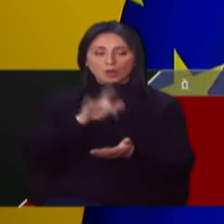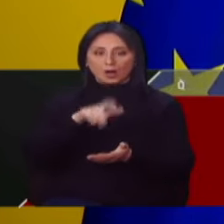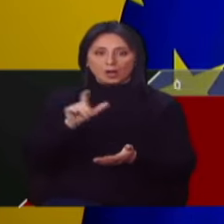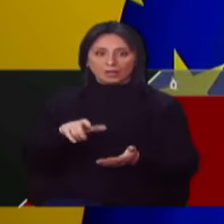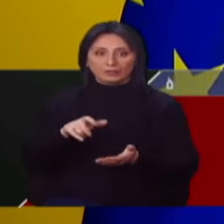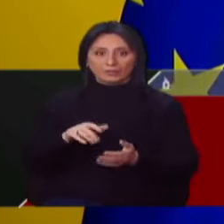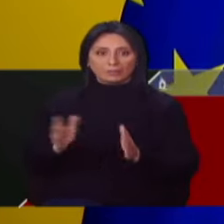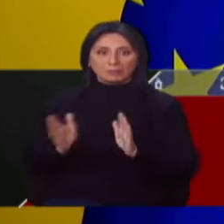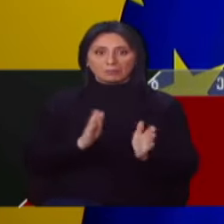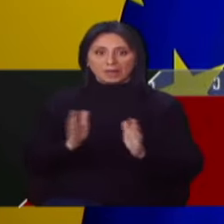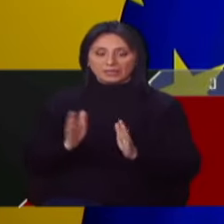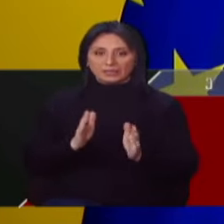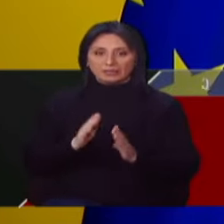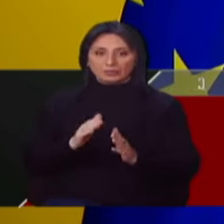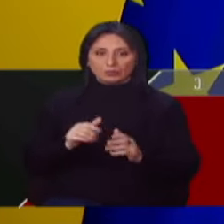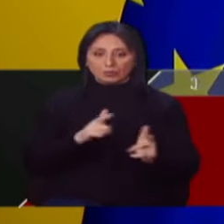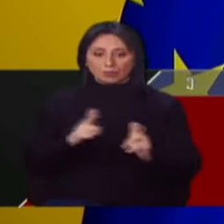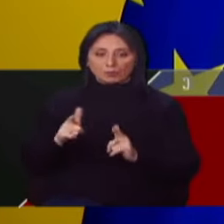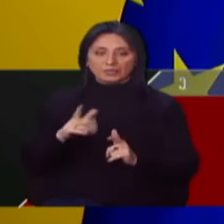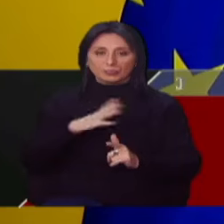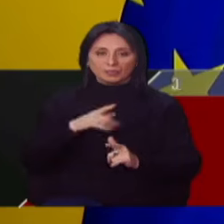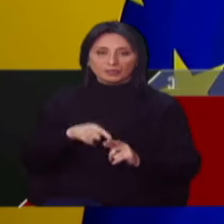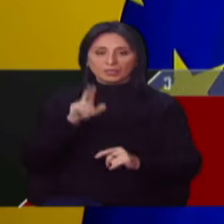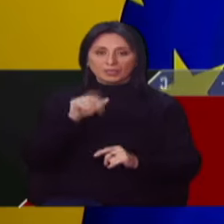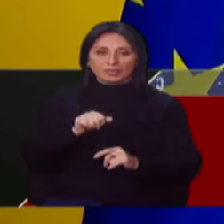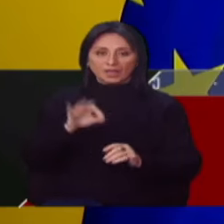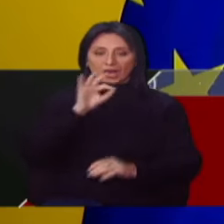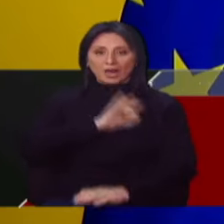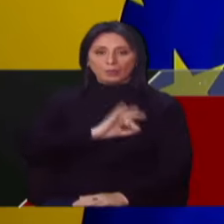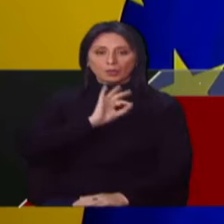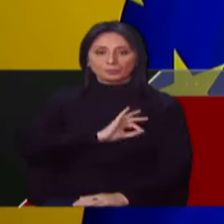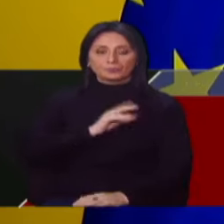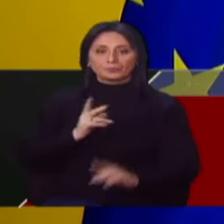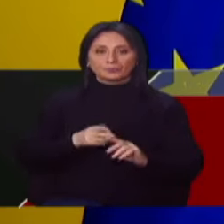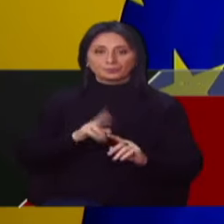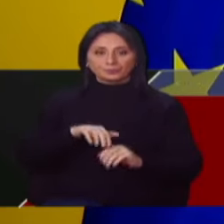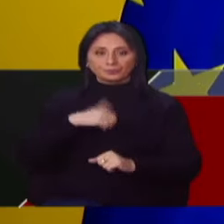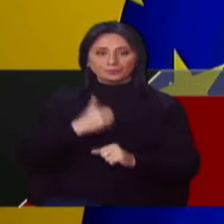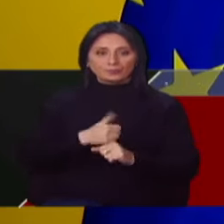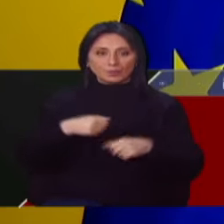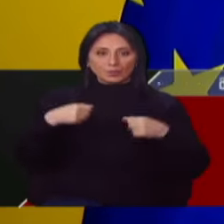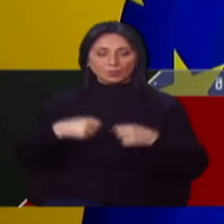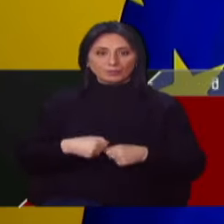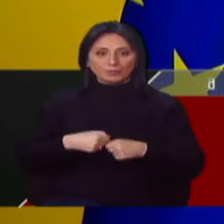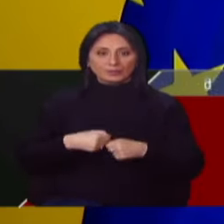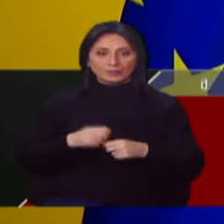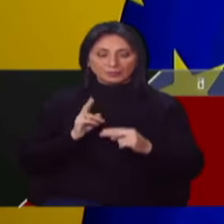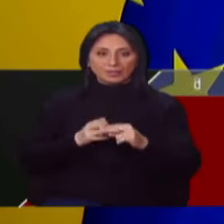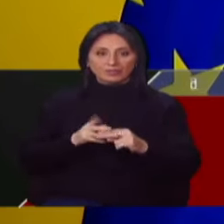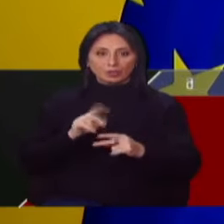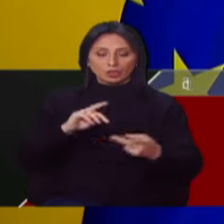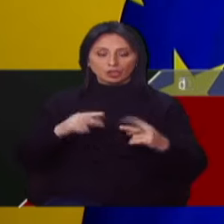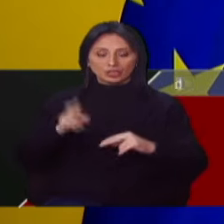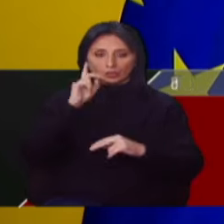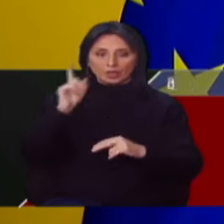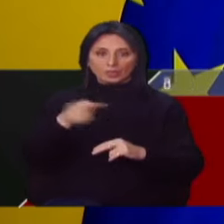მოქალაქე მაქსიმალურად მობილიზებული იყოს და გამოიყენოს ის თავარი უფლება და ბერკეტი, რომ